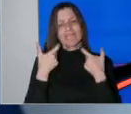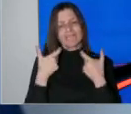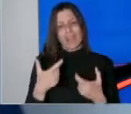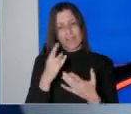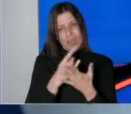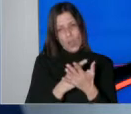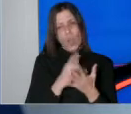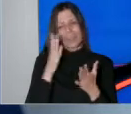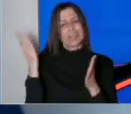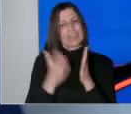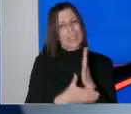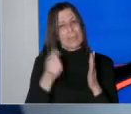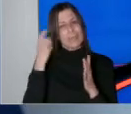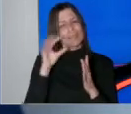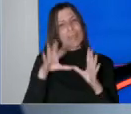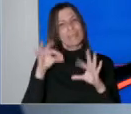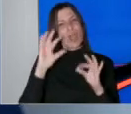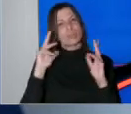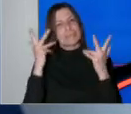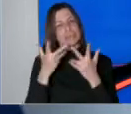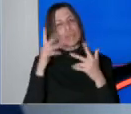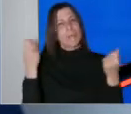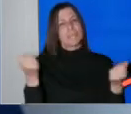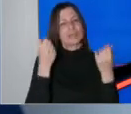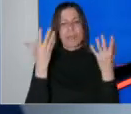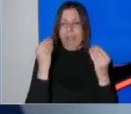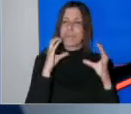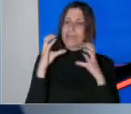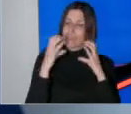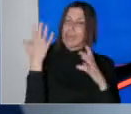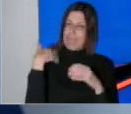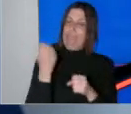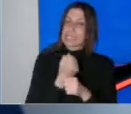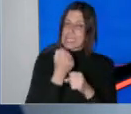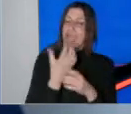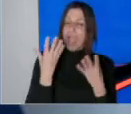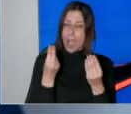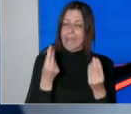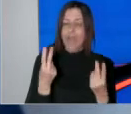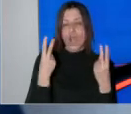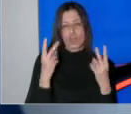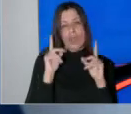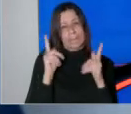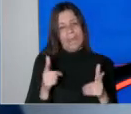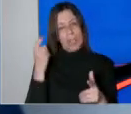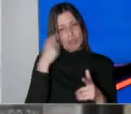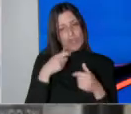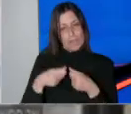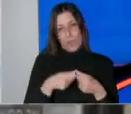פליליים של נבחרי ציבור שזכו לפרסום רב בתקשורת, הייתה עשייה רבה וחשובה במאבק בפשיעה